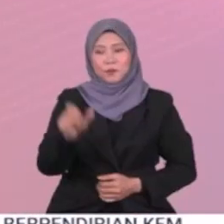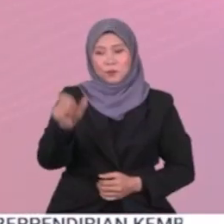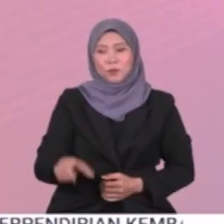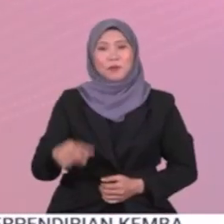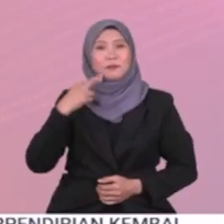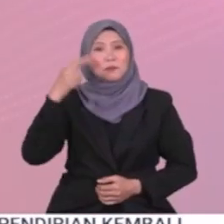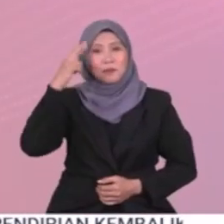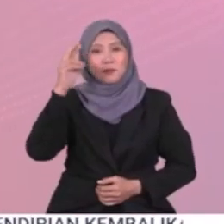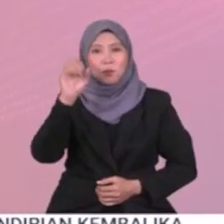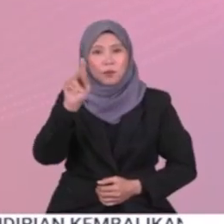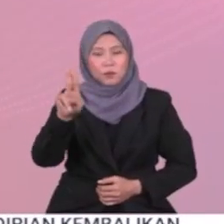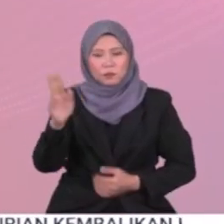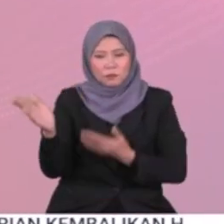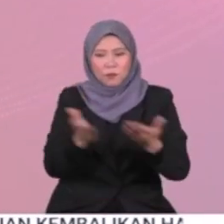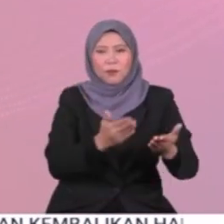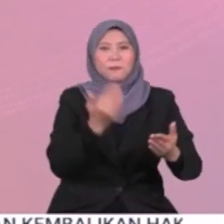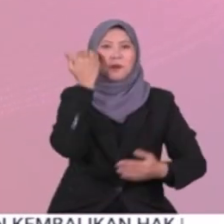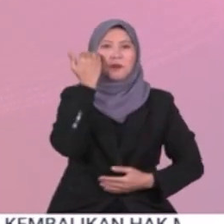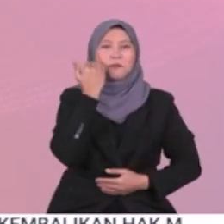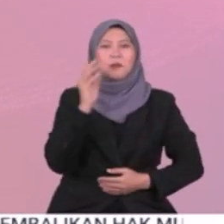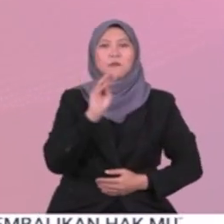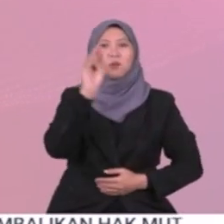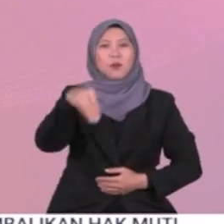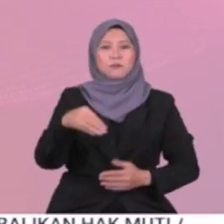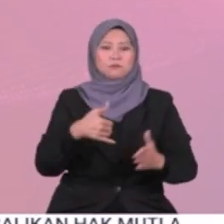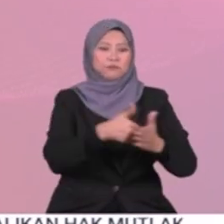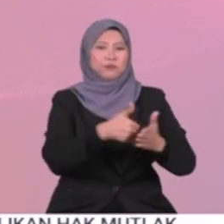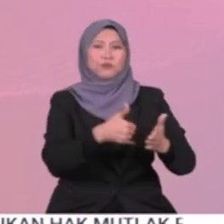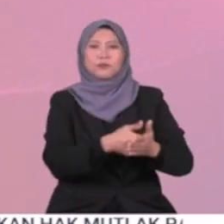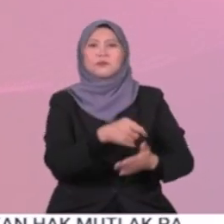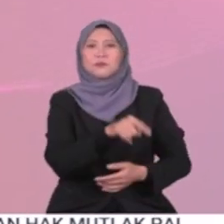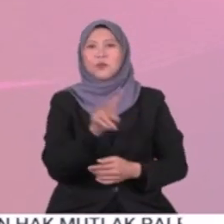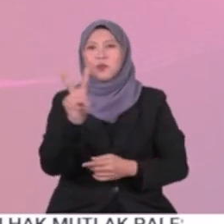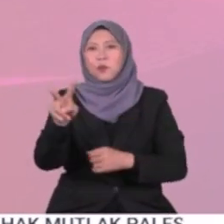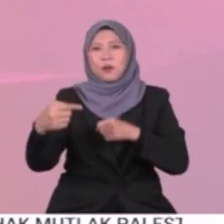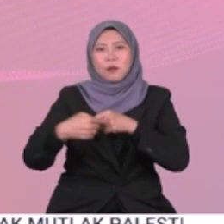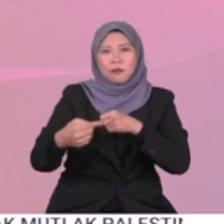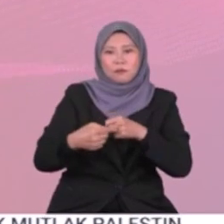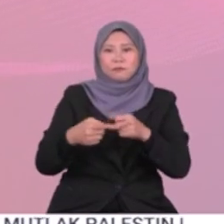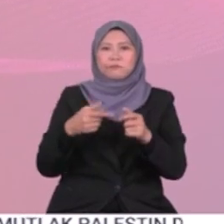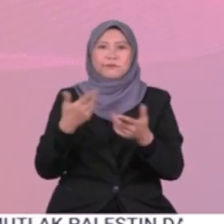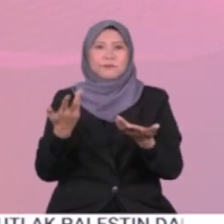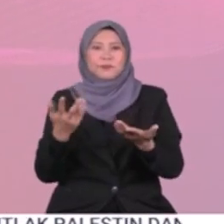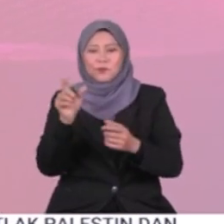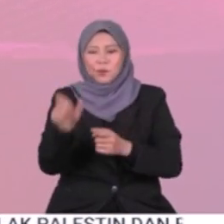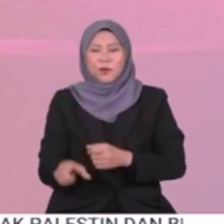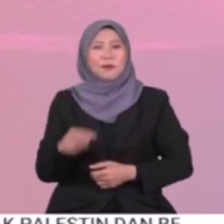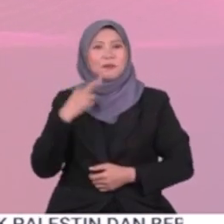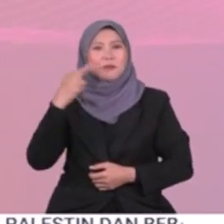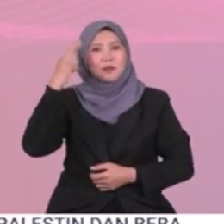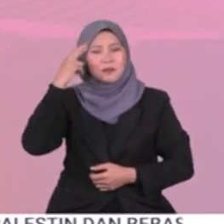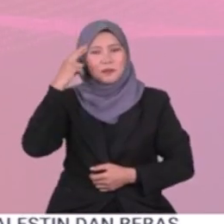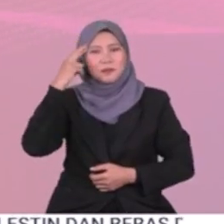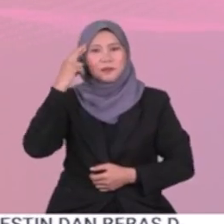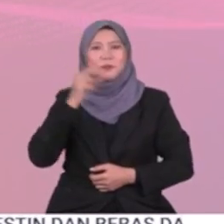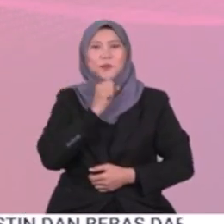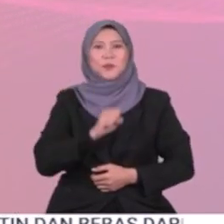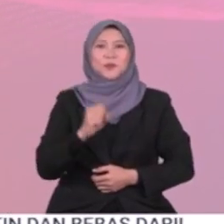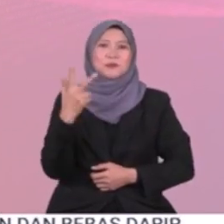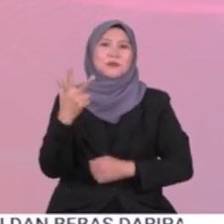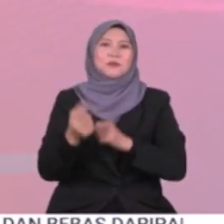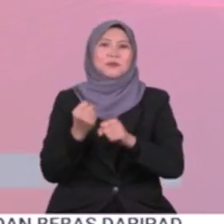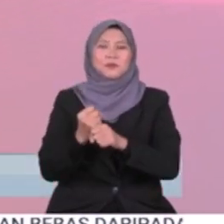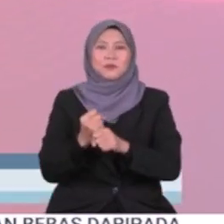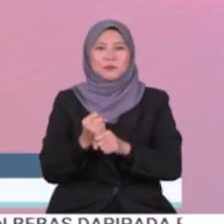seorang remaja OKU dihadapkan di Mahkamah muah atas tuduhan merogol dan dua tuduhan Amang seksual terhadap seorang remaja perempuan berusia 13 tahun